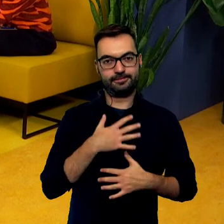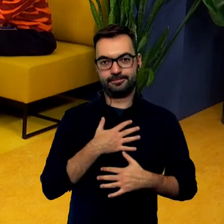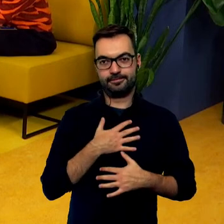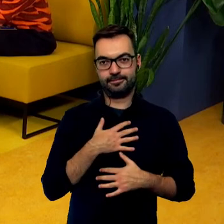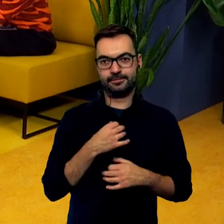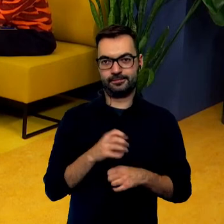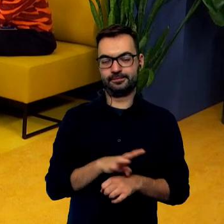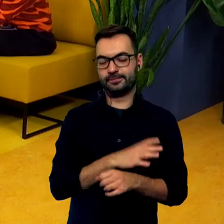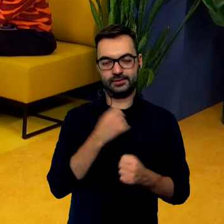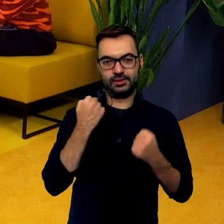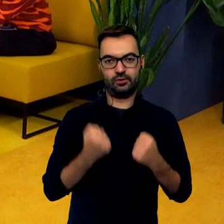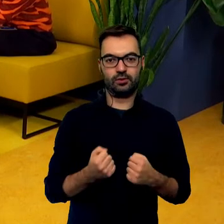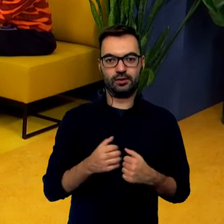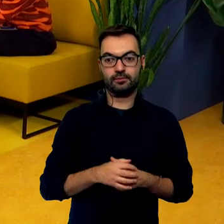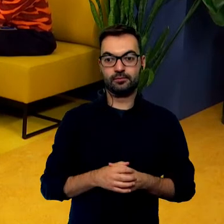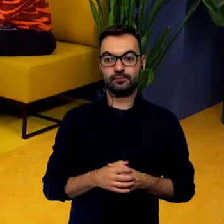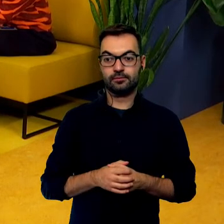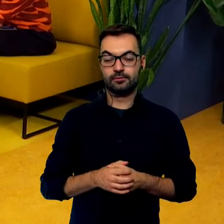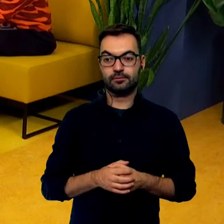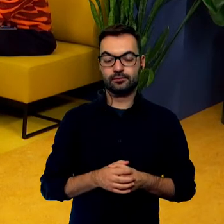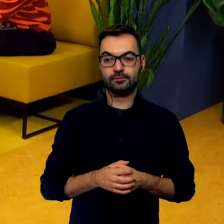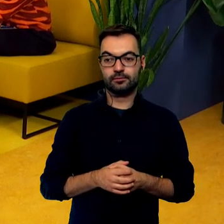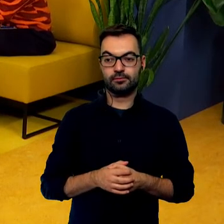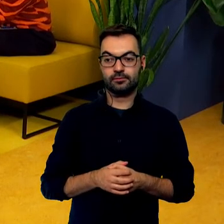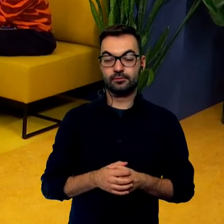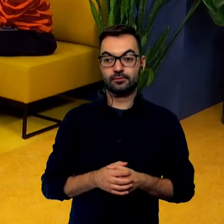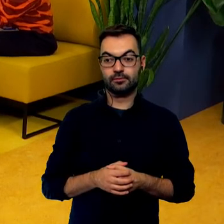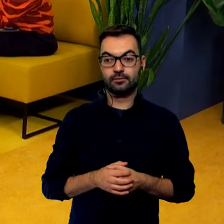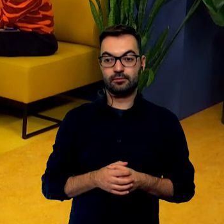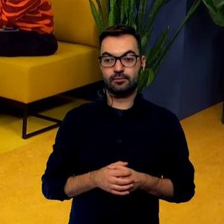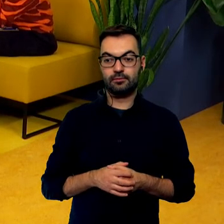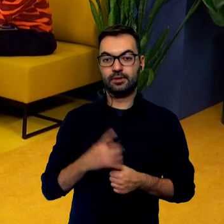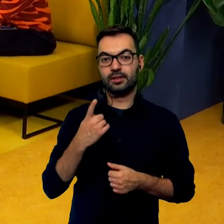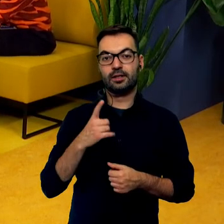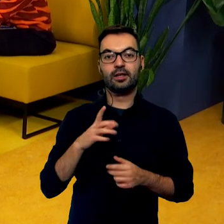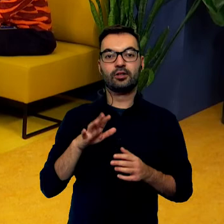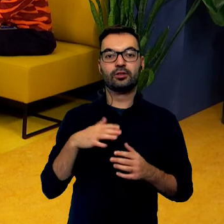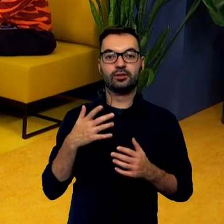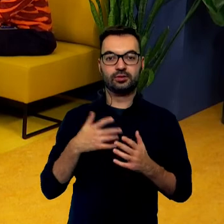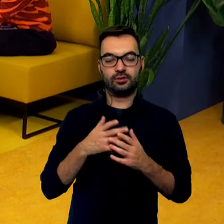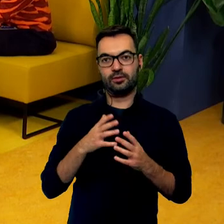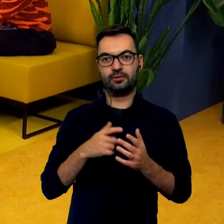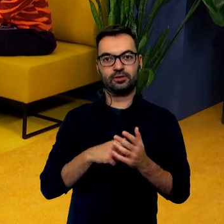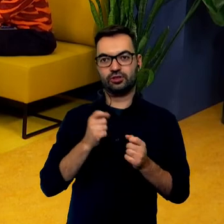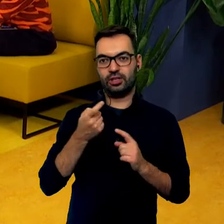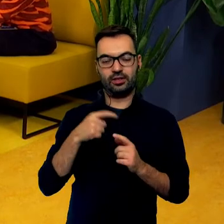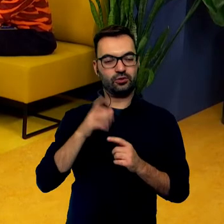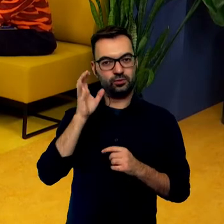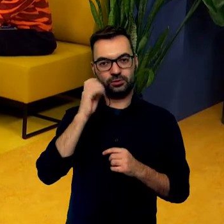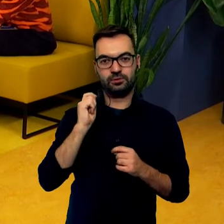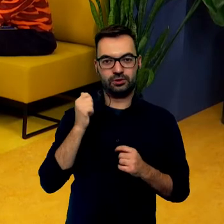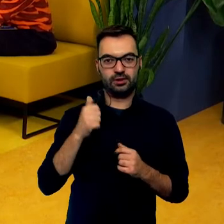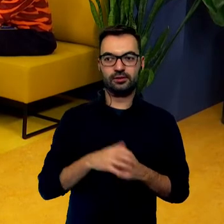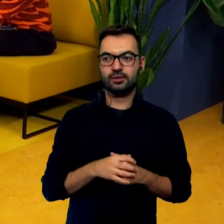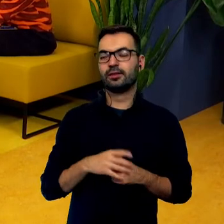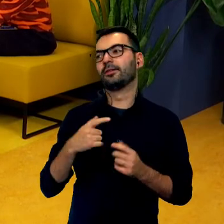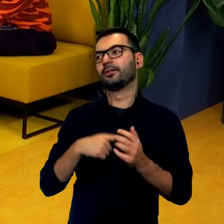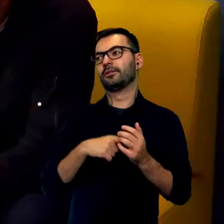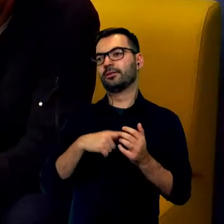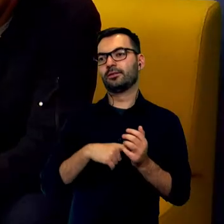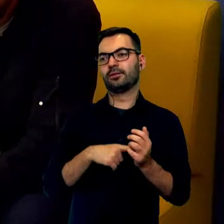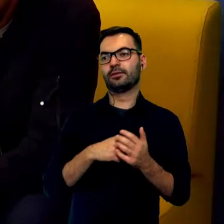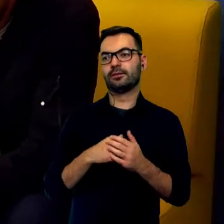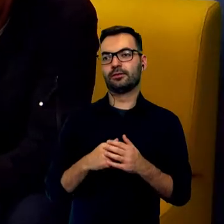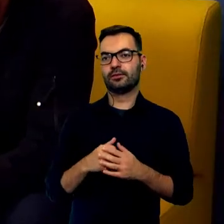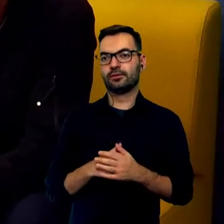dojmująco trudne, więc myślę, że to jest jedna strona, która tutaj się otwiera, o której rzadko słyszymy, tak, w zawodzie aktora. No bo to jest